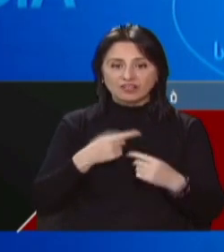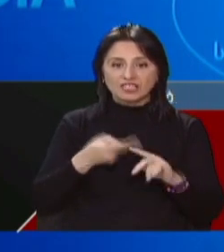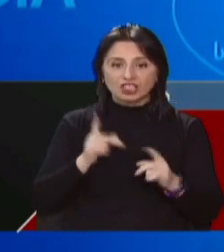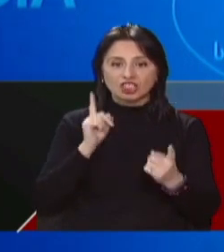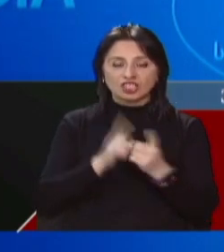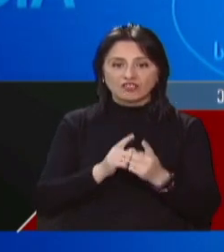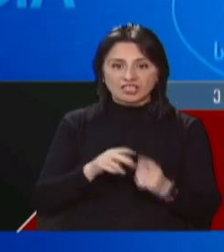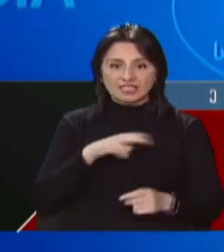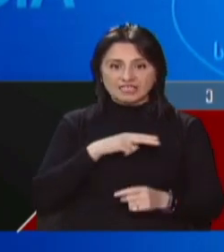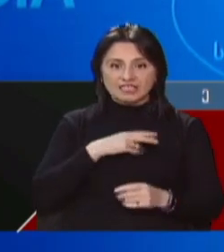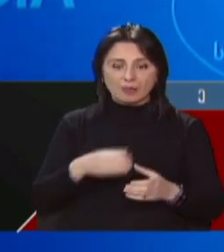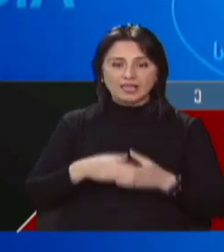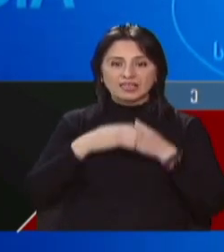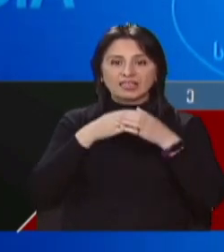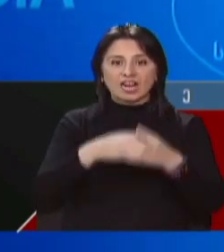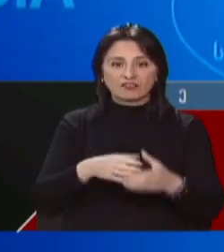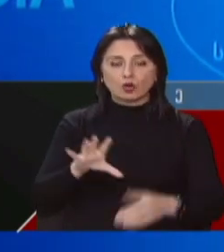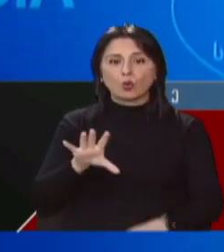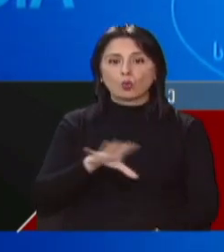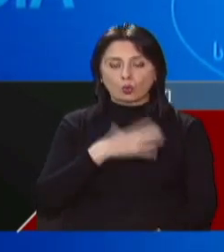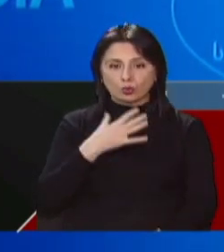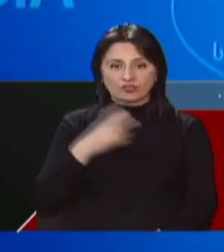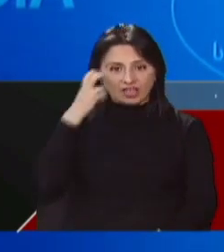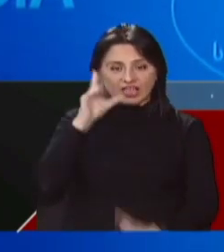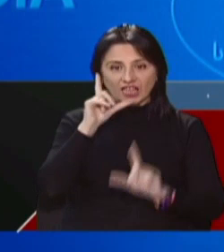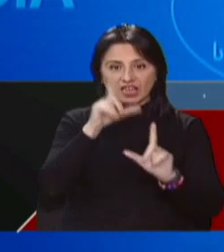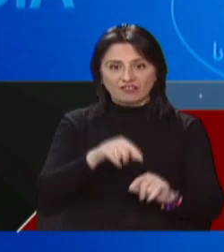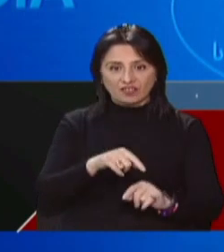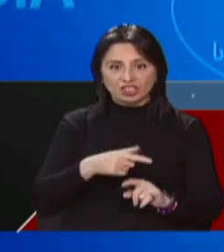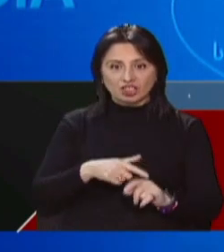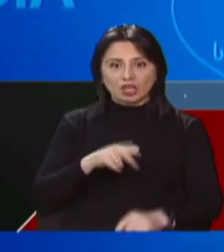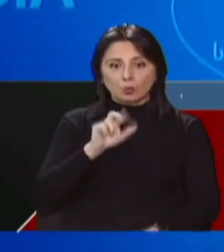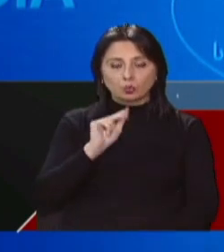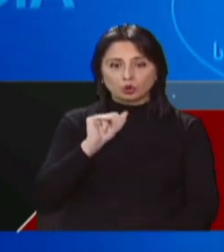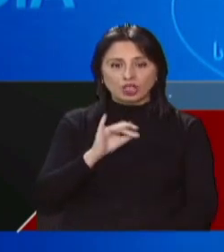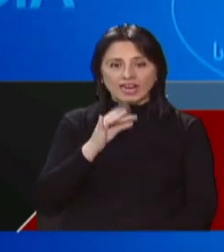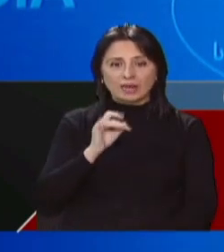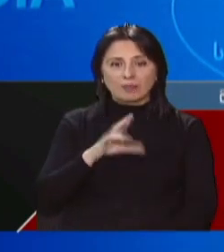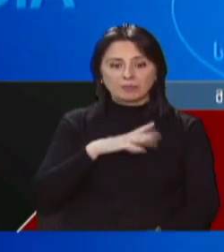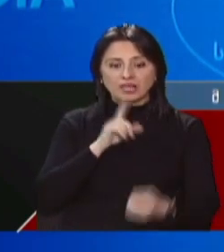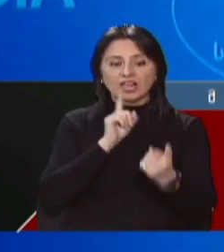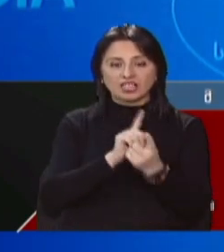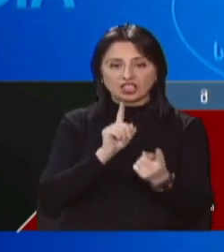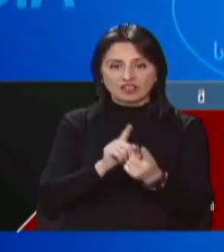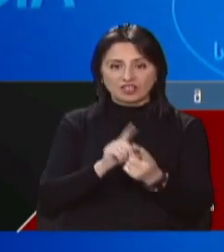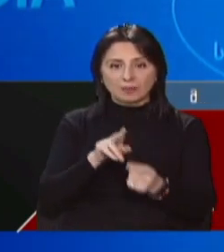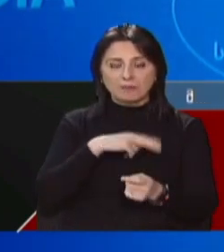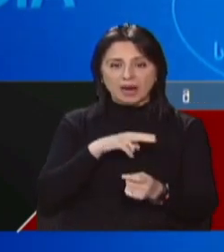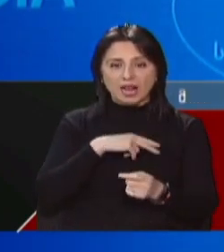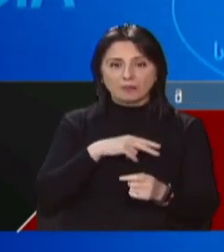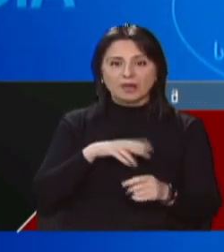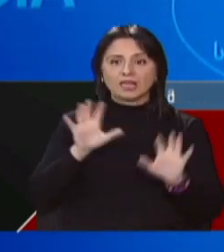შეხვედრა, რომელიც საპარლამენტო დელეგაციას ჰქონდა კიევში, ბუჩასა და ირპენში, სადაც ჩვენ ხვდებოდით